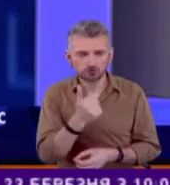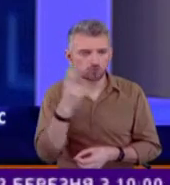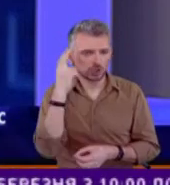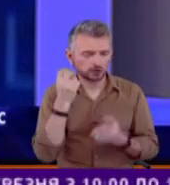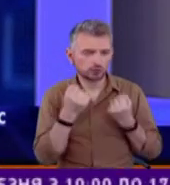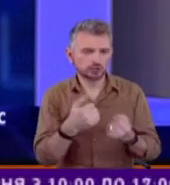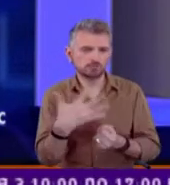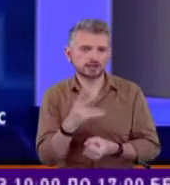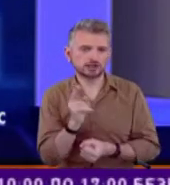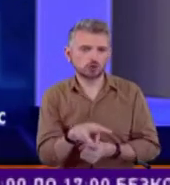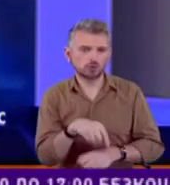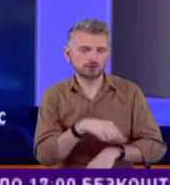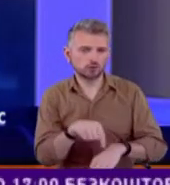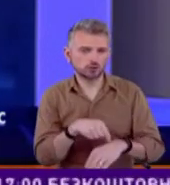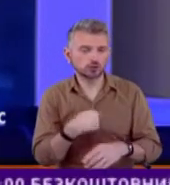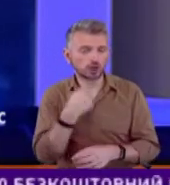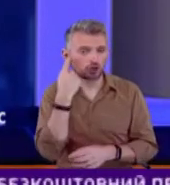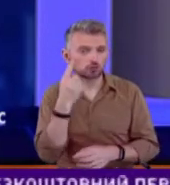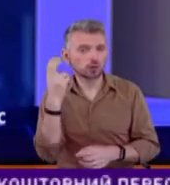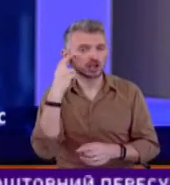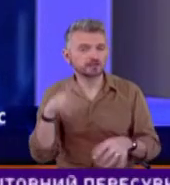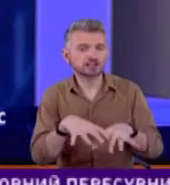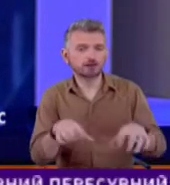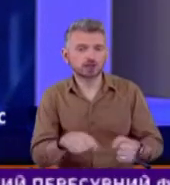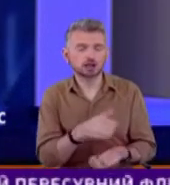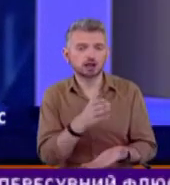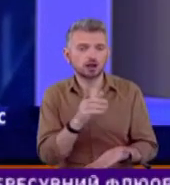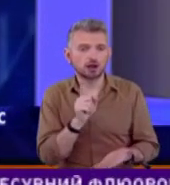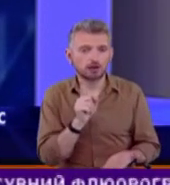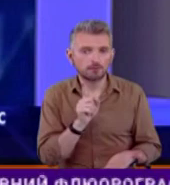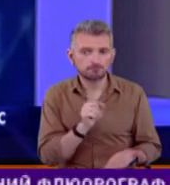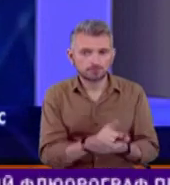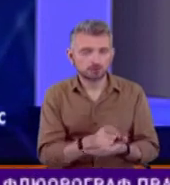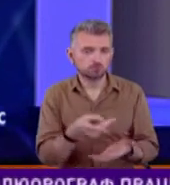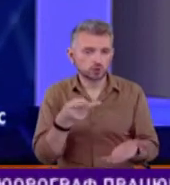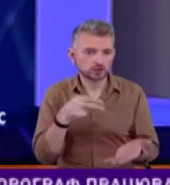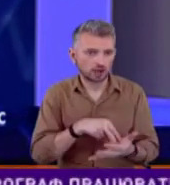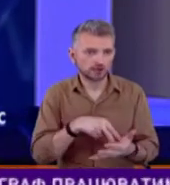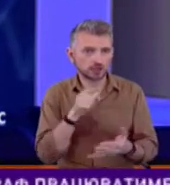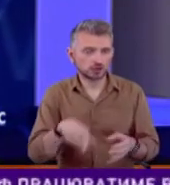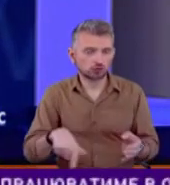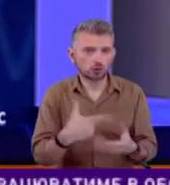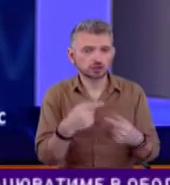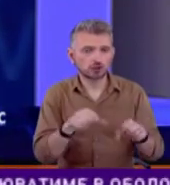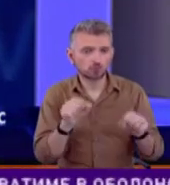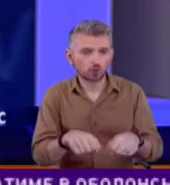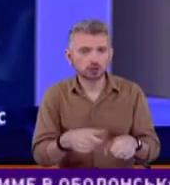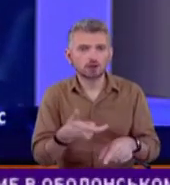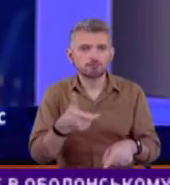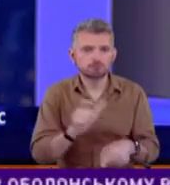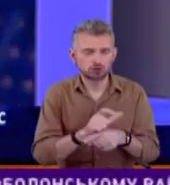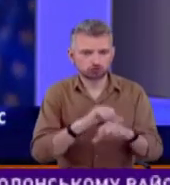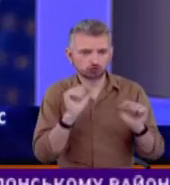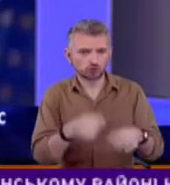їздити 50 км в годину, а я думаю, що київська влада має поставити на тих дорогах, де сьогодні це можливо, більшу скорость, і, до речі,